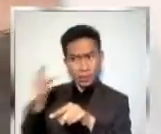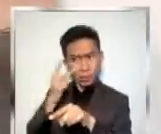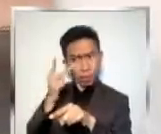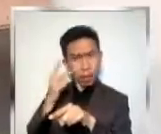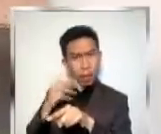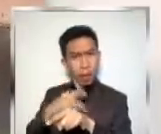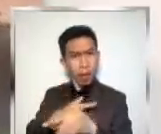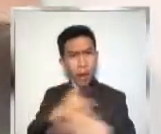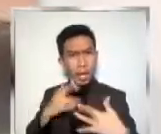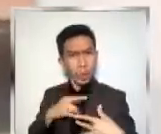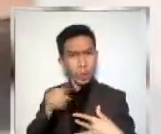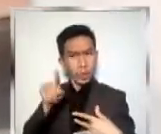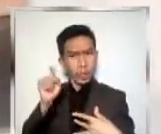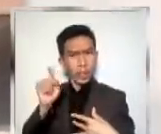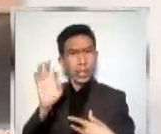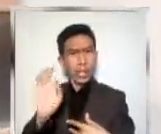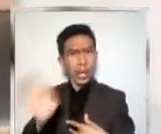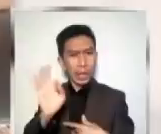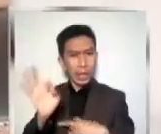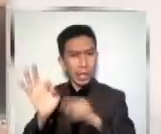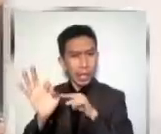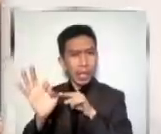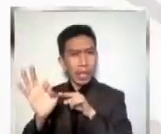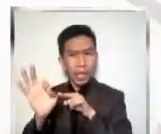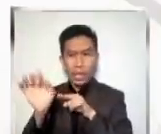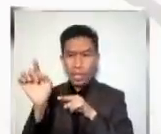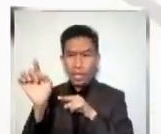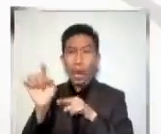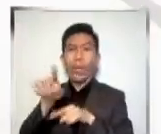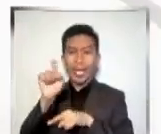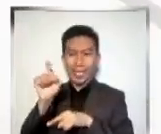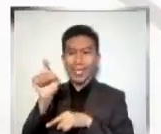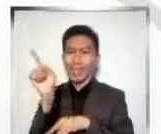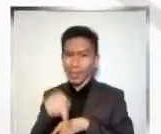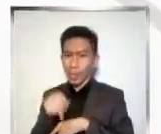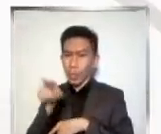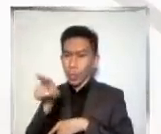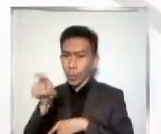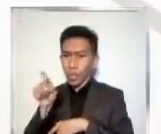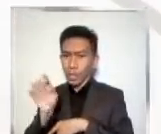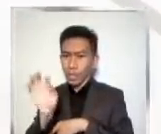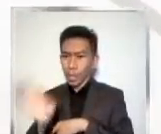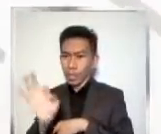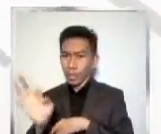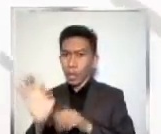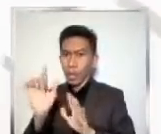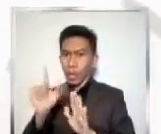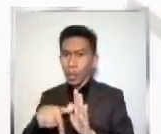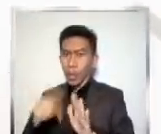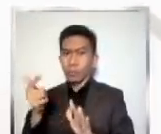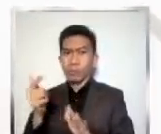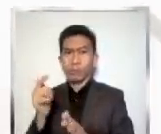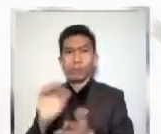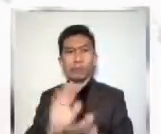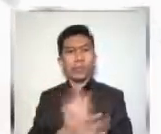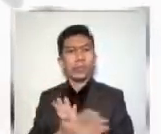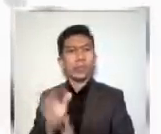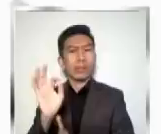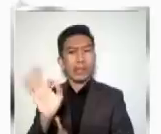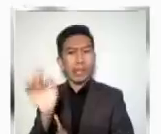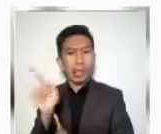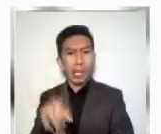190, ganyan. Yung 100 over 90, nakita ko, naging 90-70. After nun pang turuli nila,